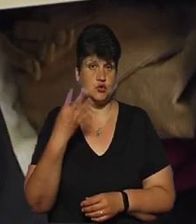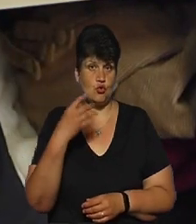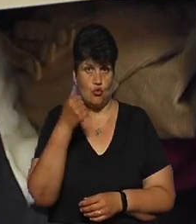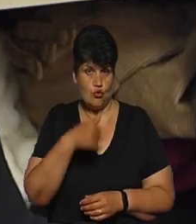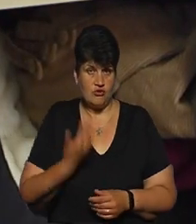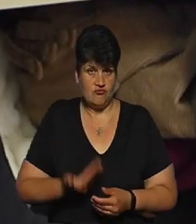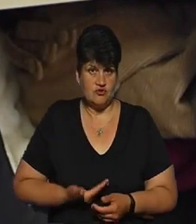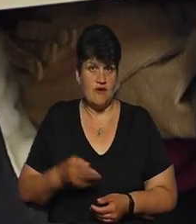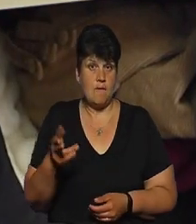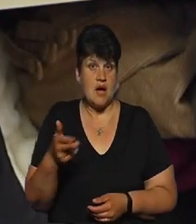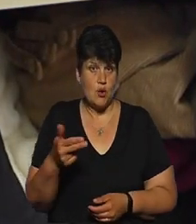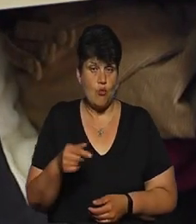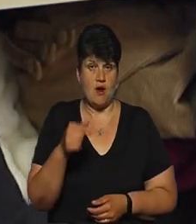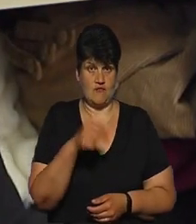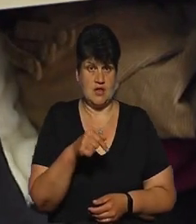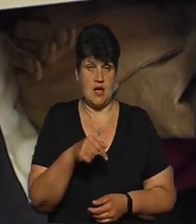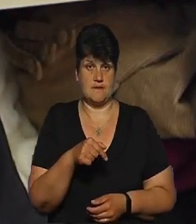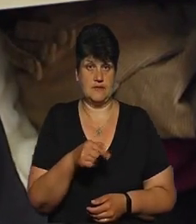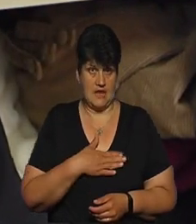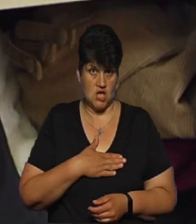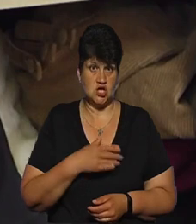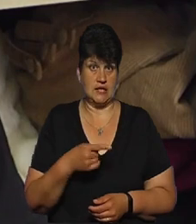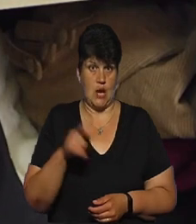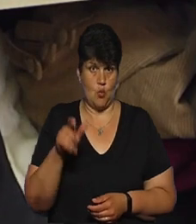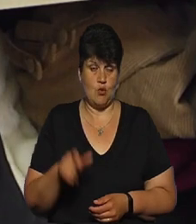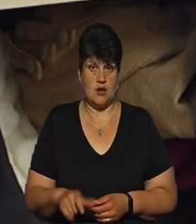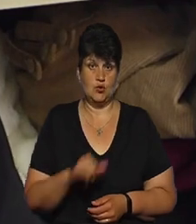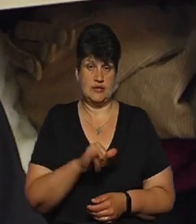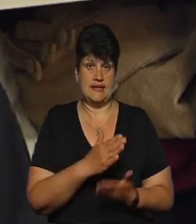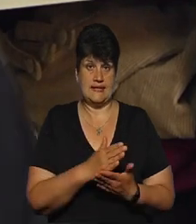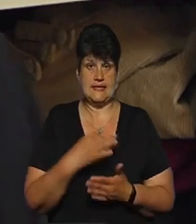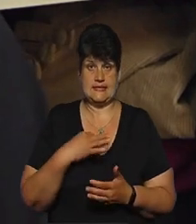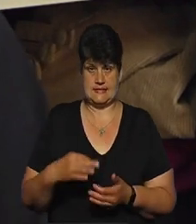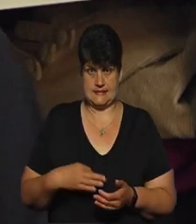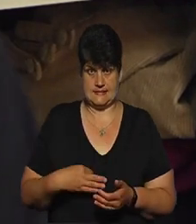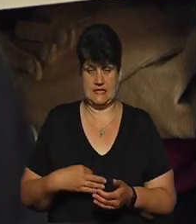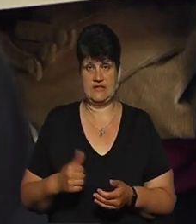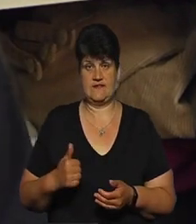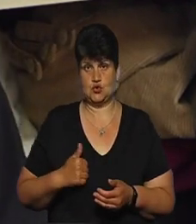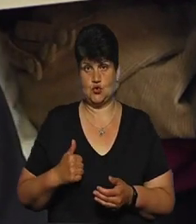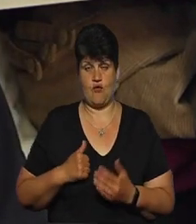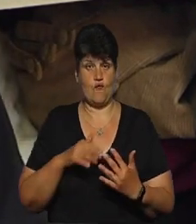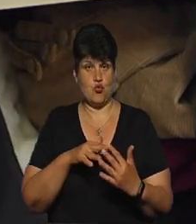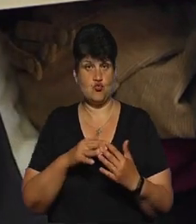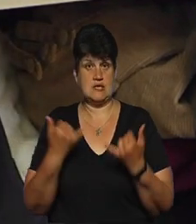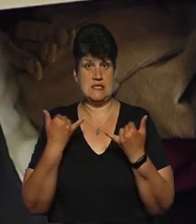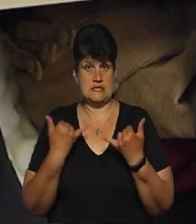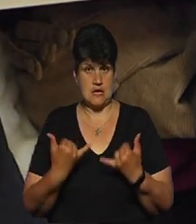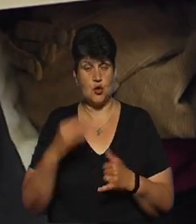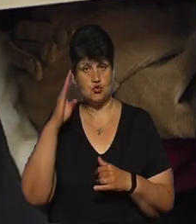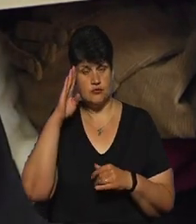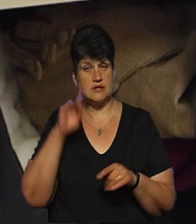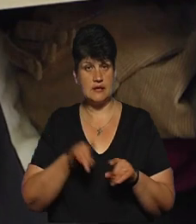Маріуполі, але вона сама наша тернополянка. Неї син її зараз військовий, воює, а чоловік також воював,